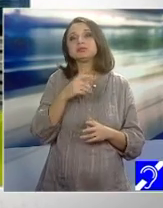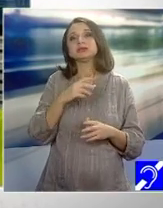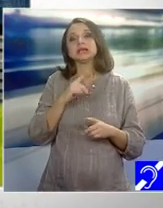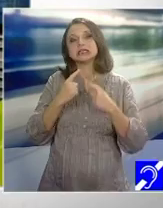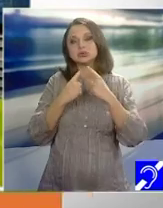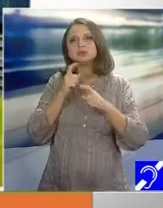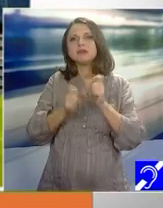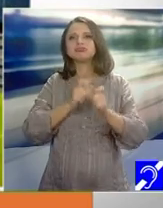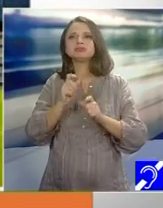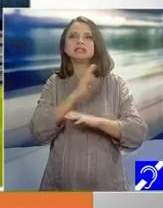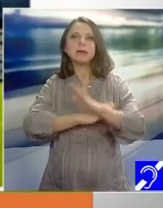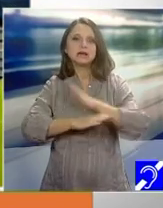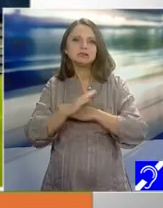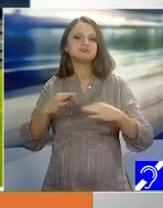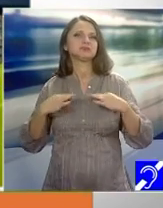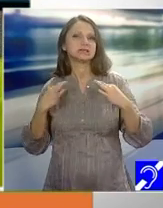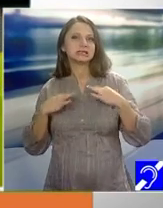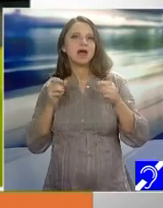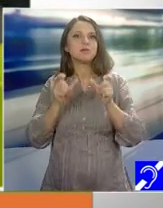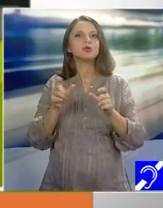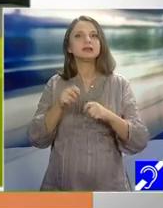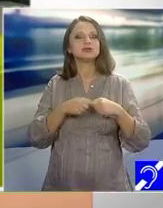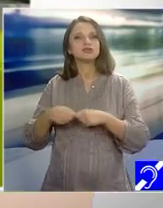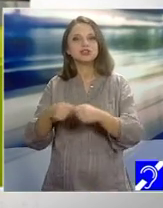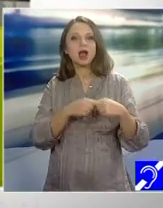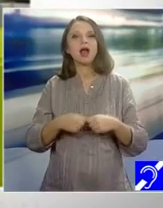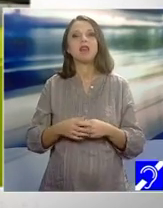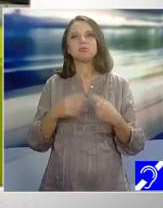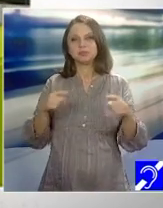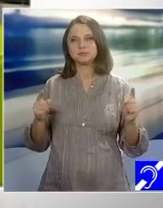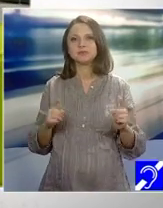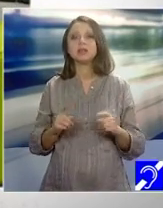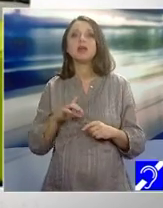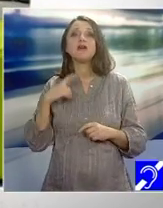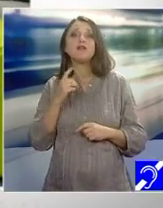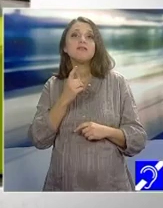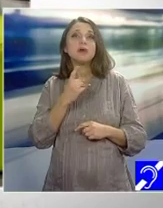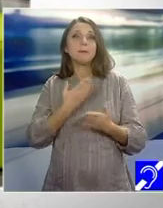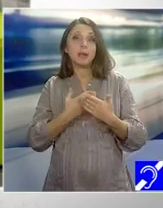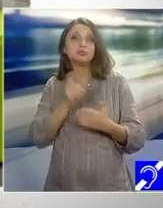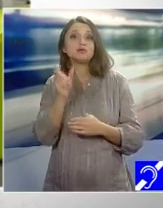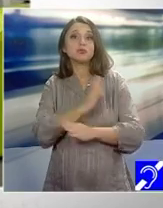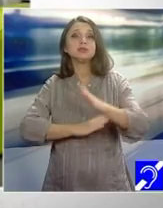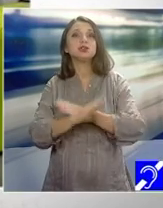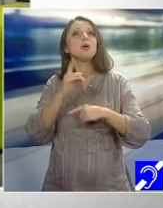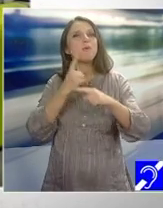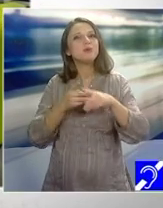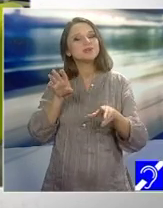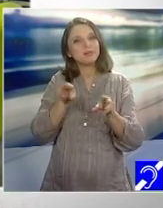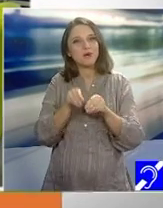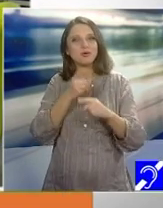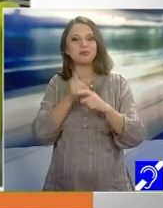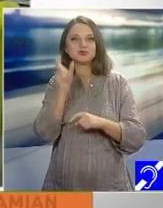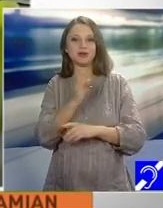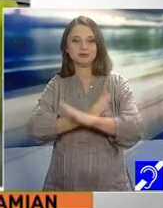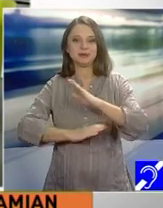dizabilitate, ONG-uri, educație, sănătate și protecție socială. Emisiune realizată nu doar pentru persoanele cu dizabilități, ci și împreună cu